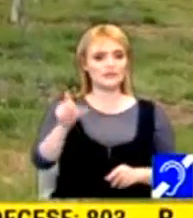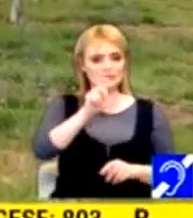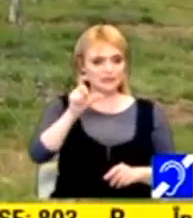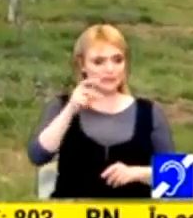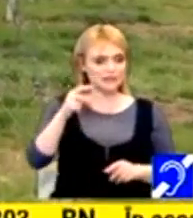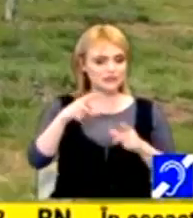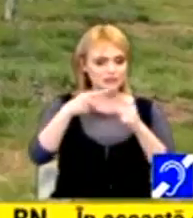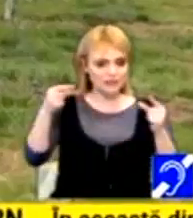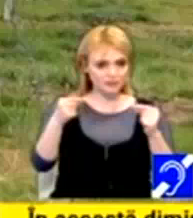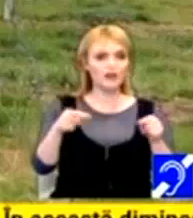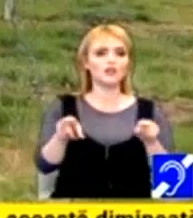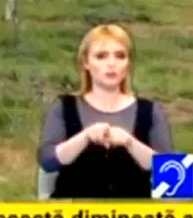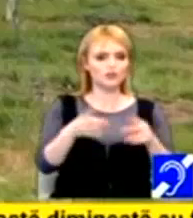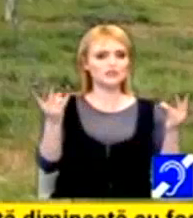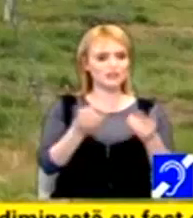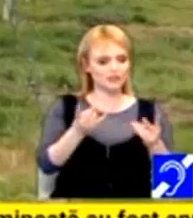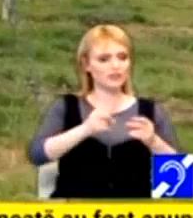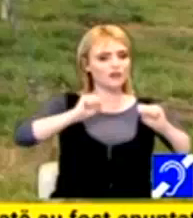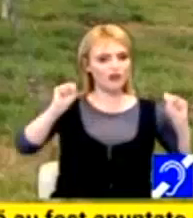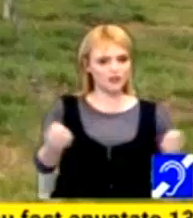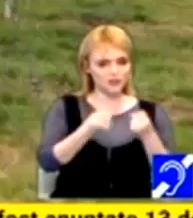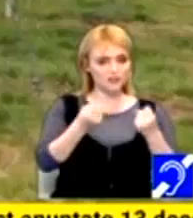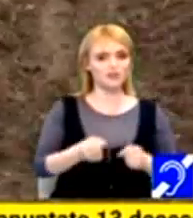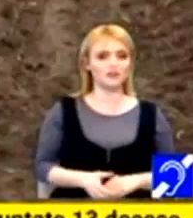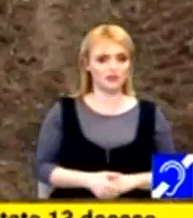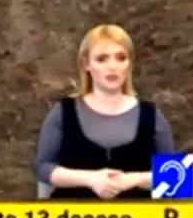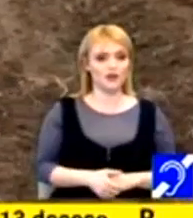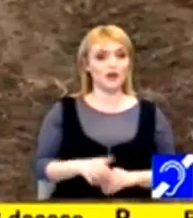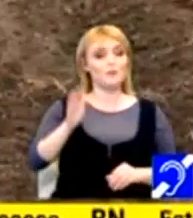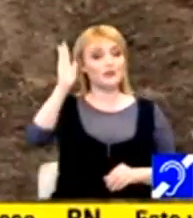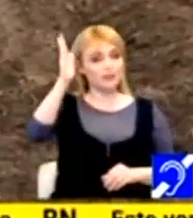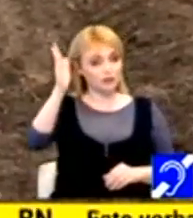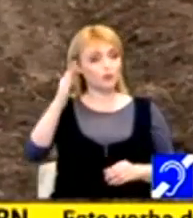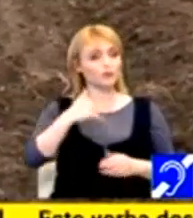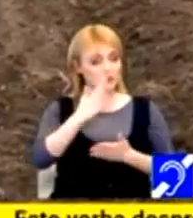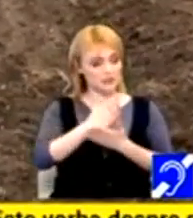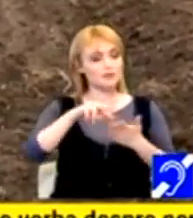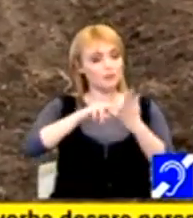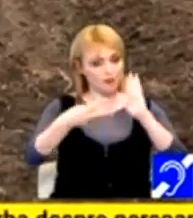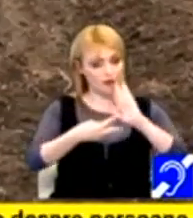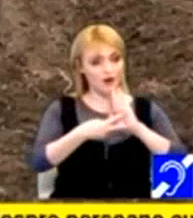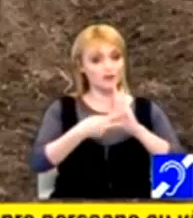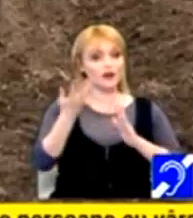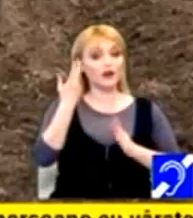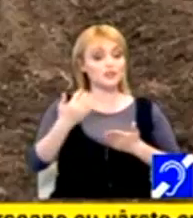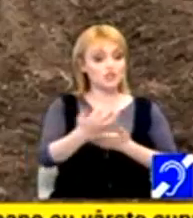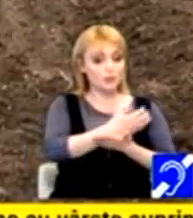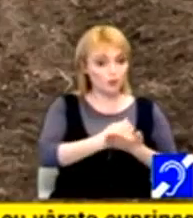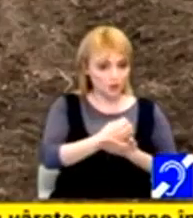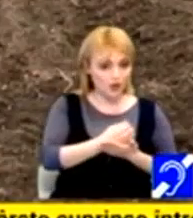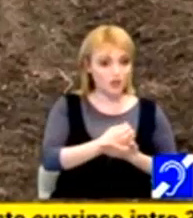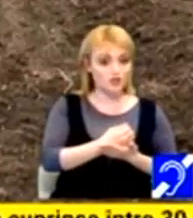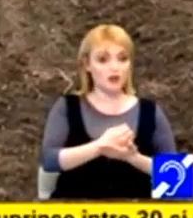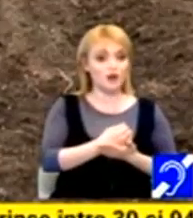fel, este nevoie de frigider. Adică pe viitor planuri sunt, când începe roada, când vor